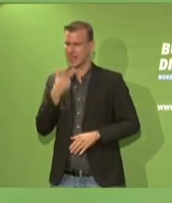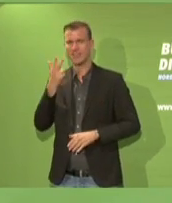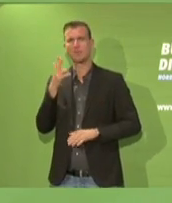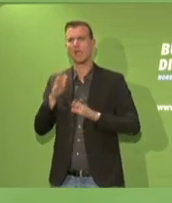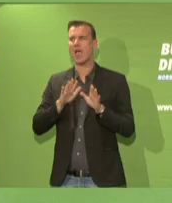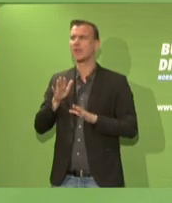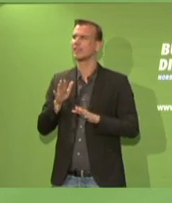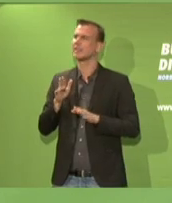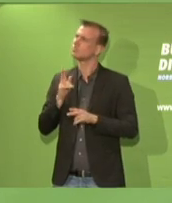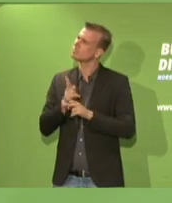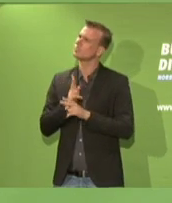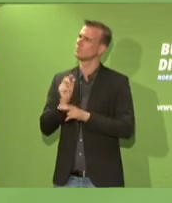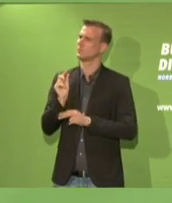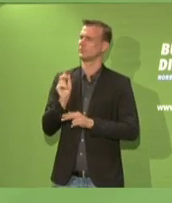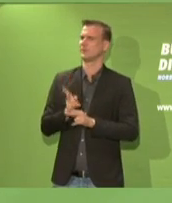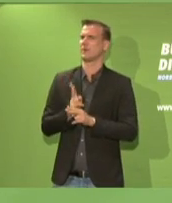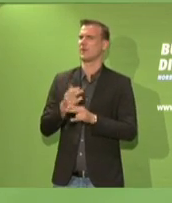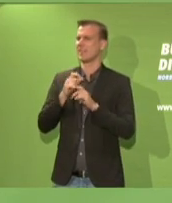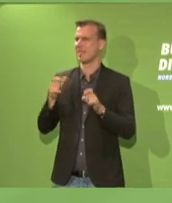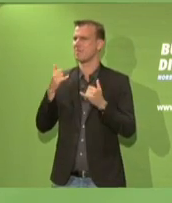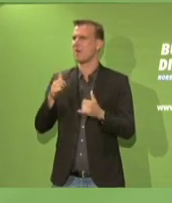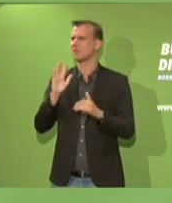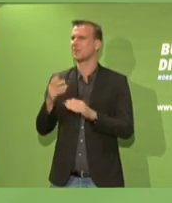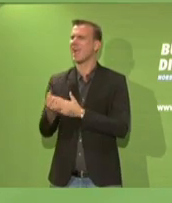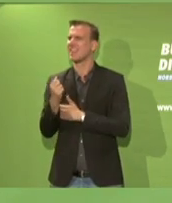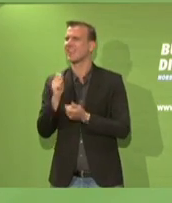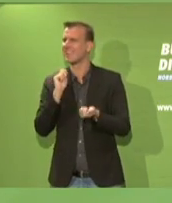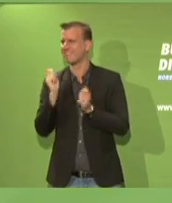ganz bisschen immer noch so. Wir hatten das Thema heute schon, Energiewende.